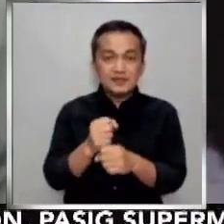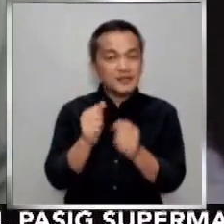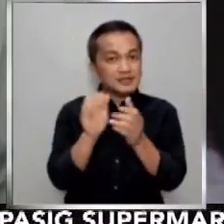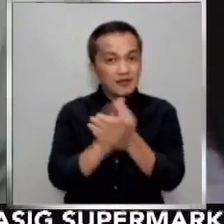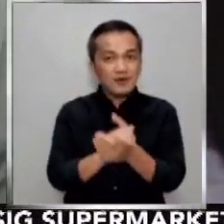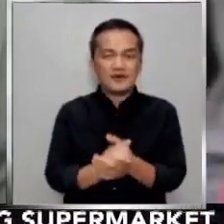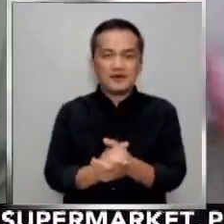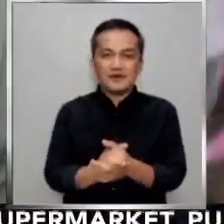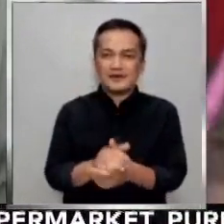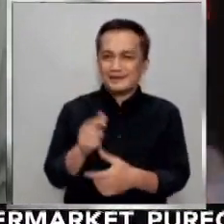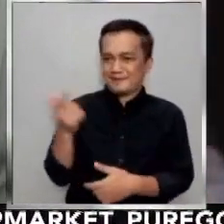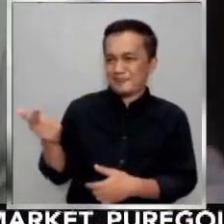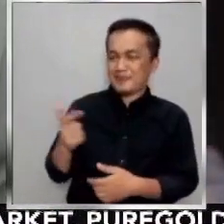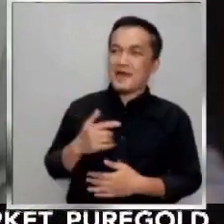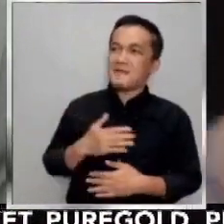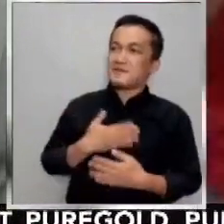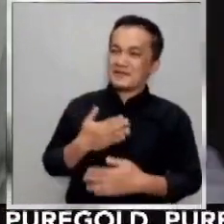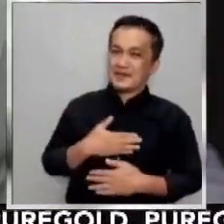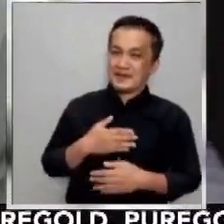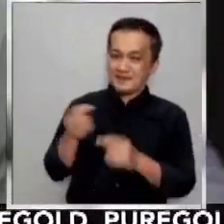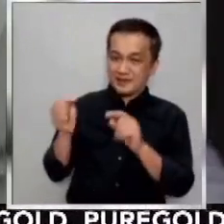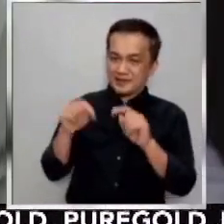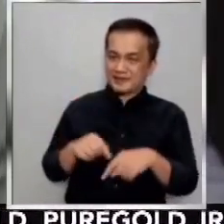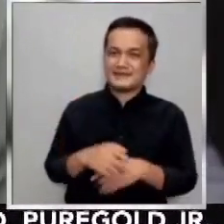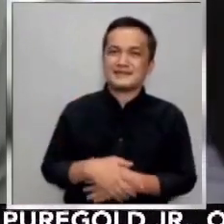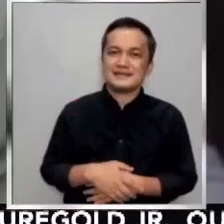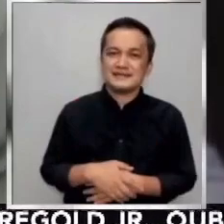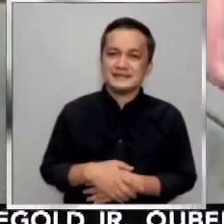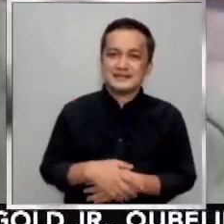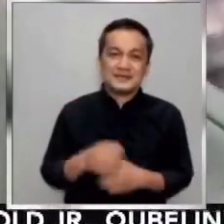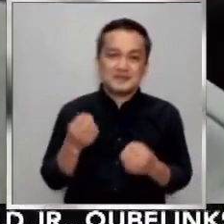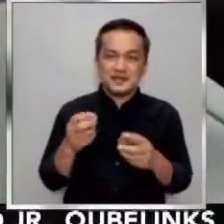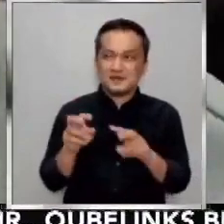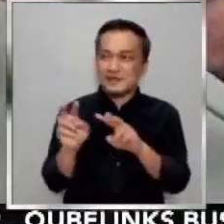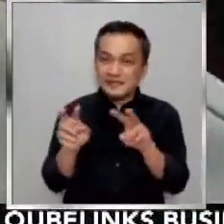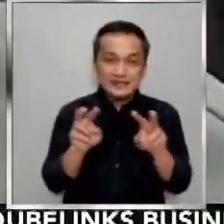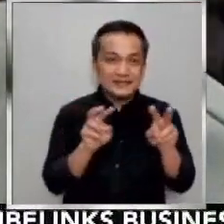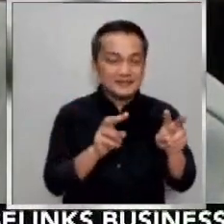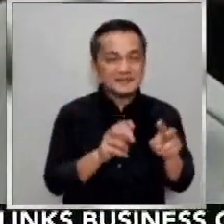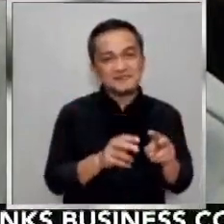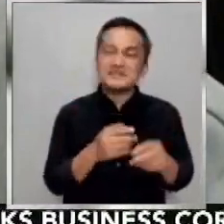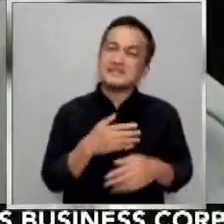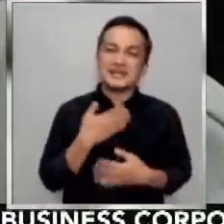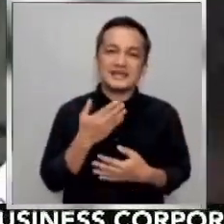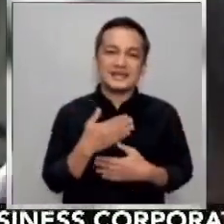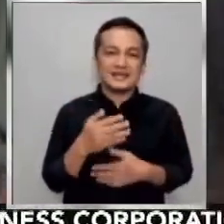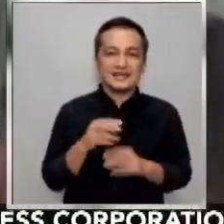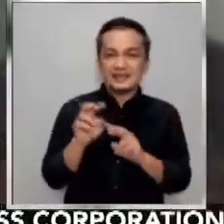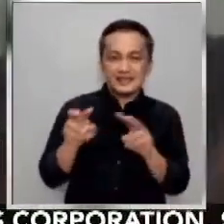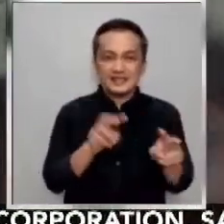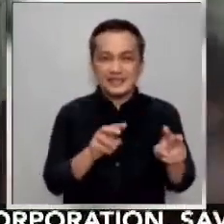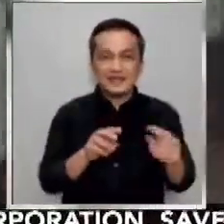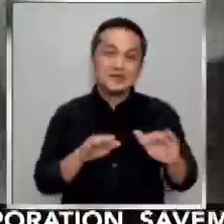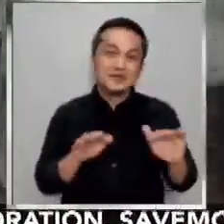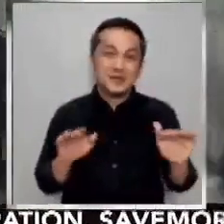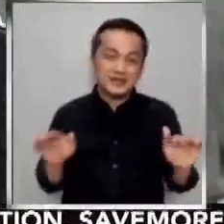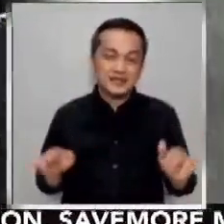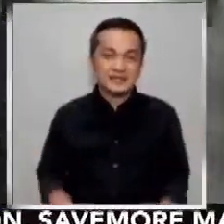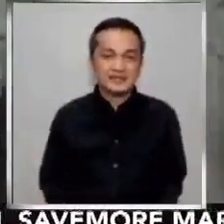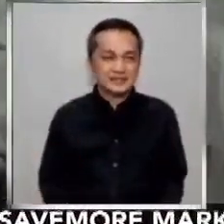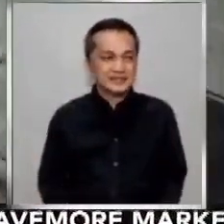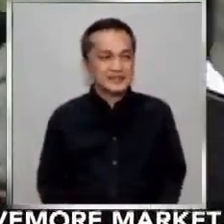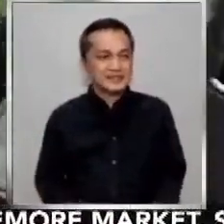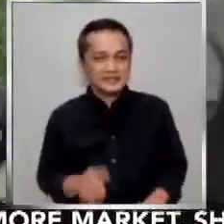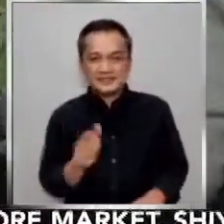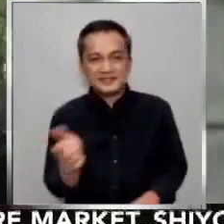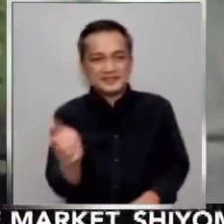nandito. Ano masaya? Maraming makikita, ganun. Masaya kasi nakikita mo yung mga bata. Niyaya namin sila sumama sa aming